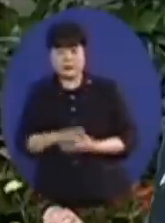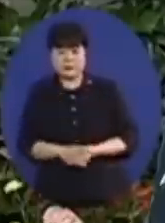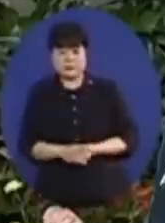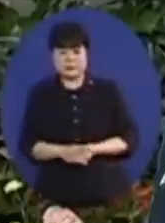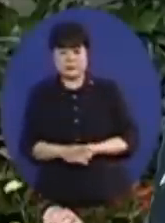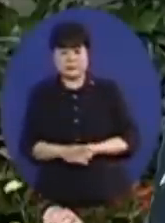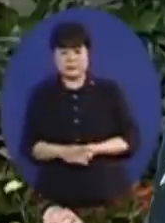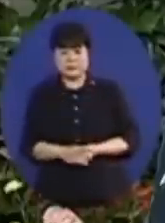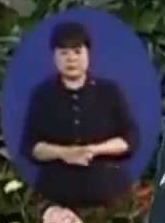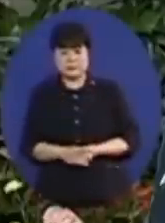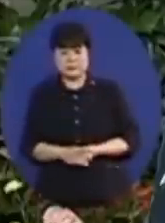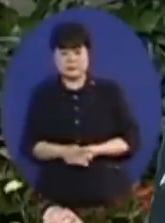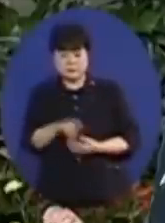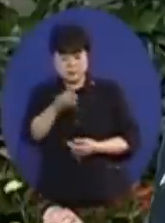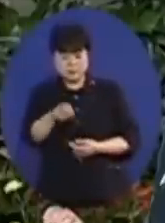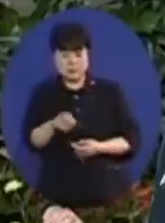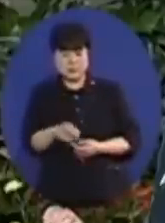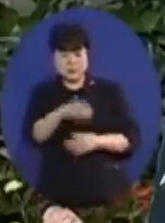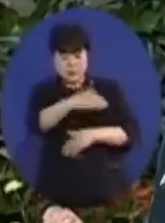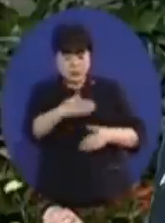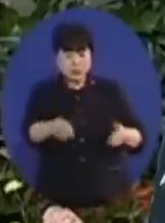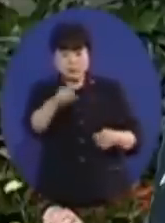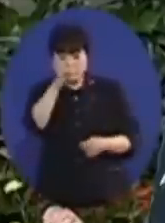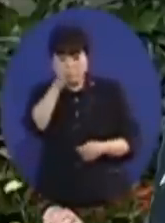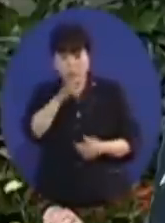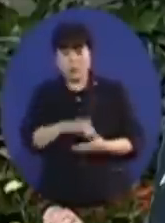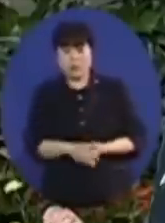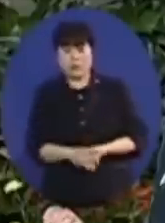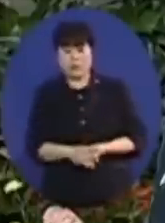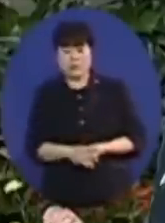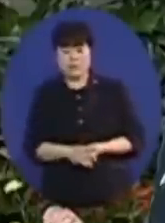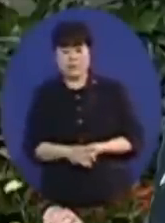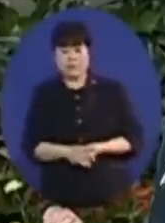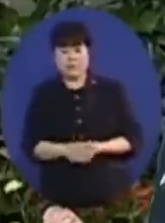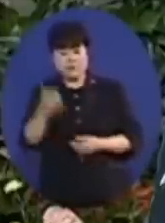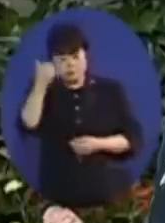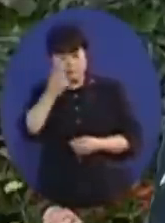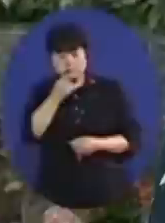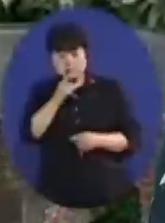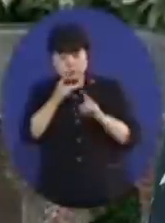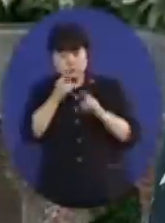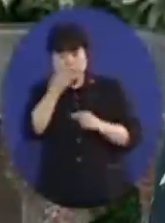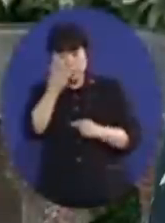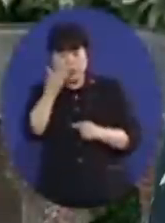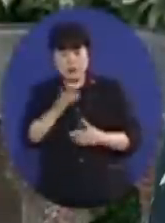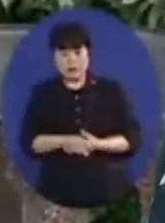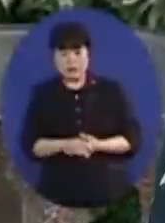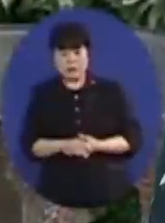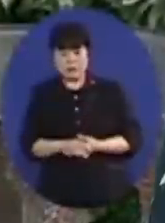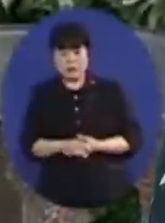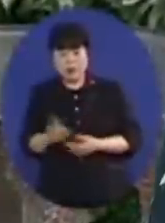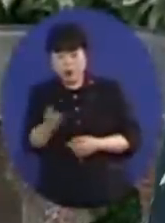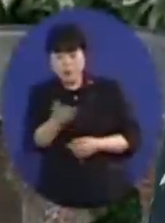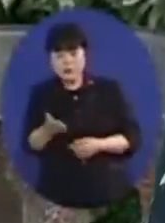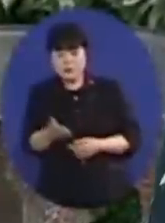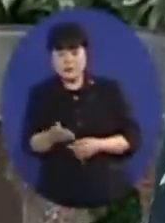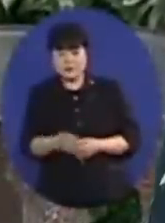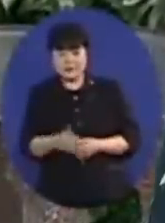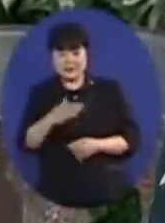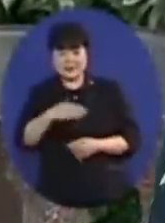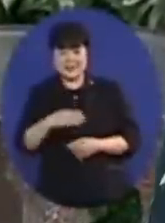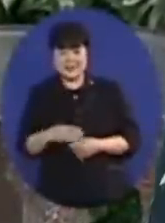아 여기 강단 있다 누구든지 말할 수 있어요 강단이 없을 때